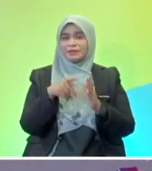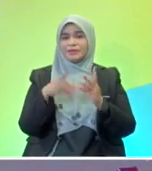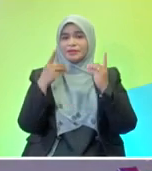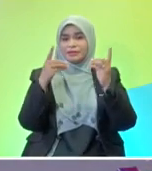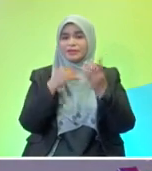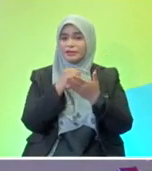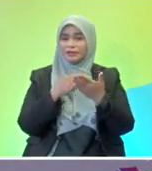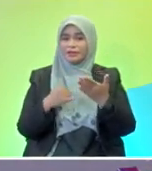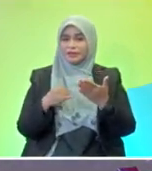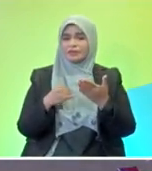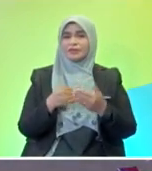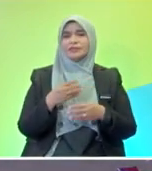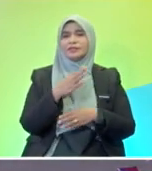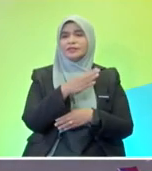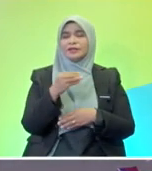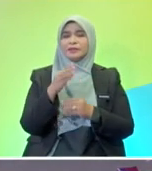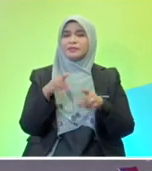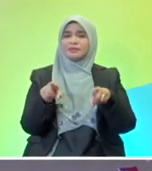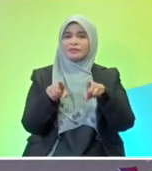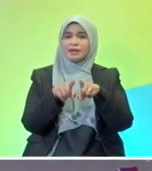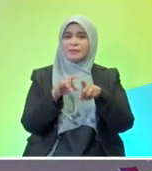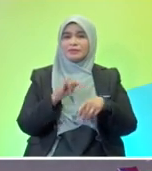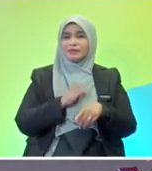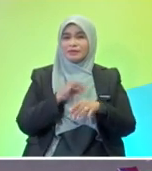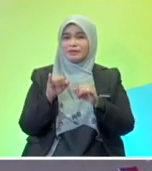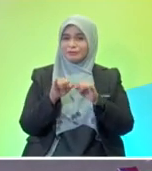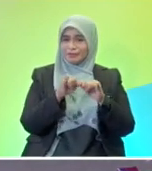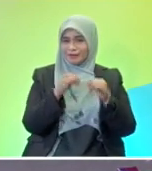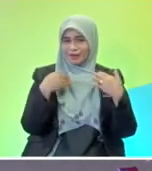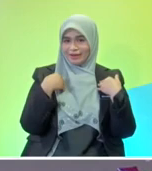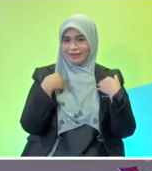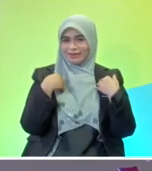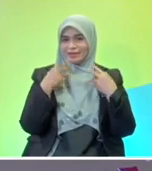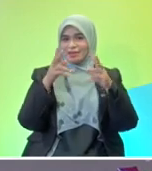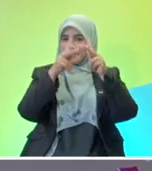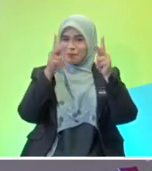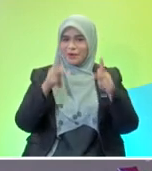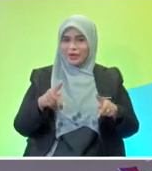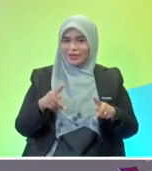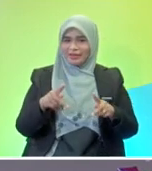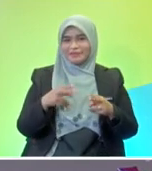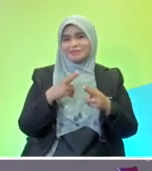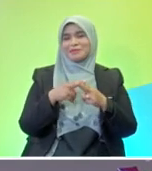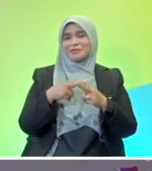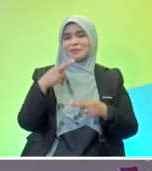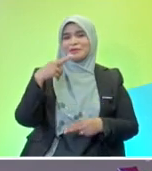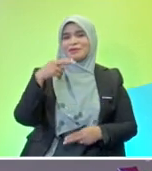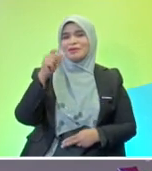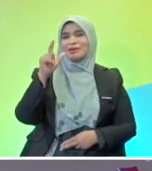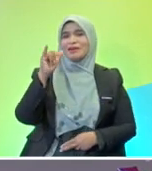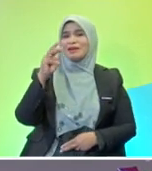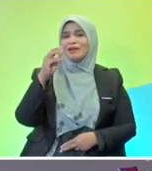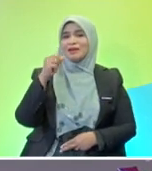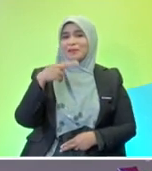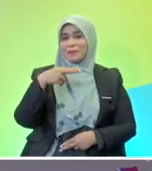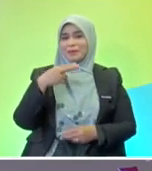seni visual dan bersama saya juga ada Halimah. Hai semua. Okey, Halimah ni adalah contoh boneka